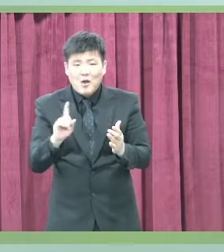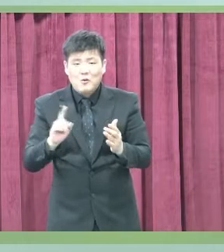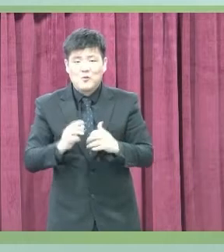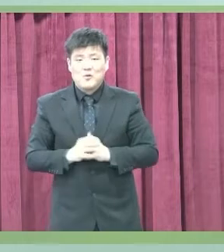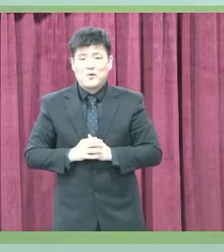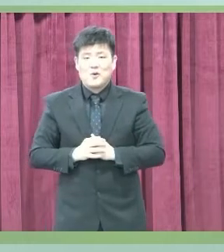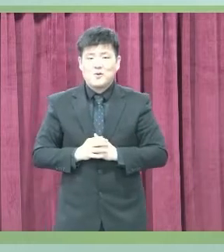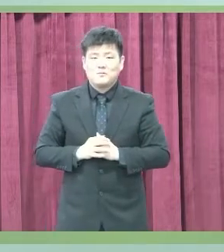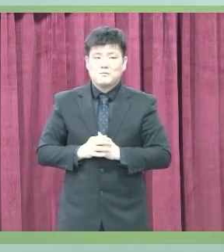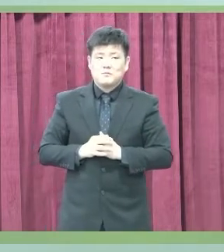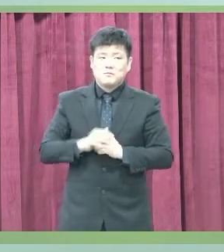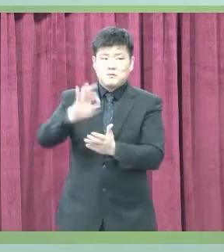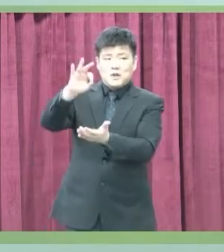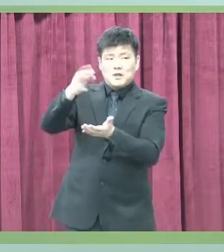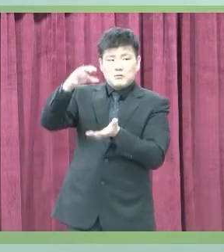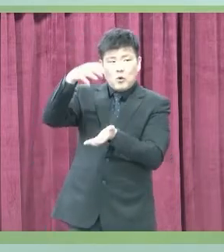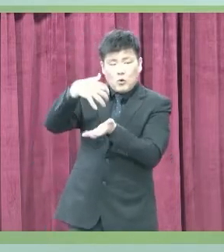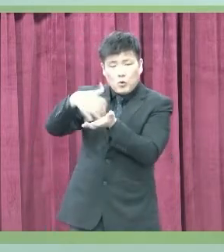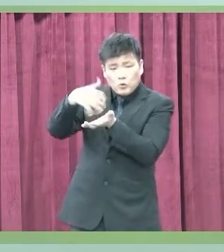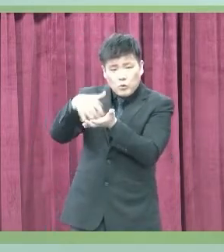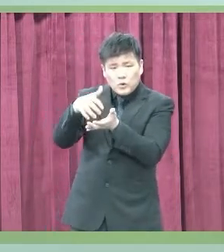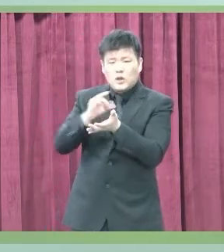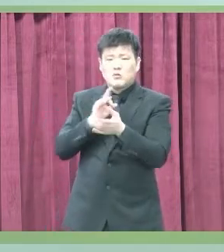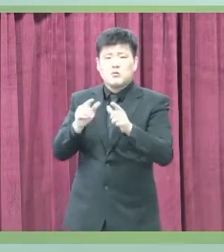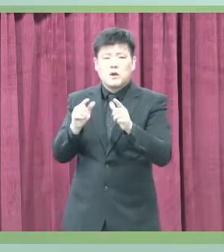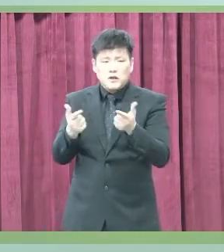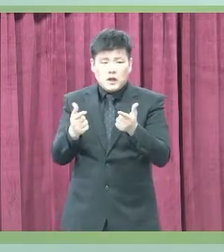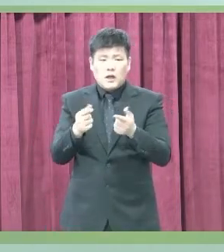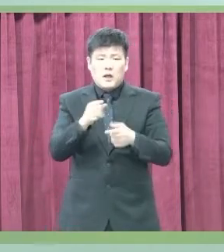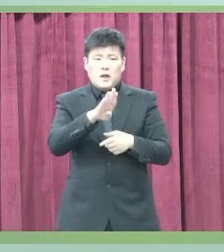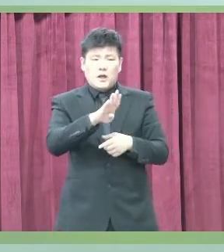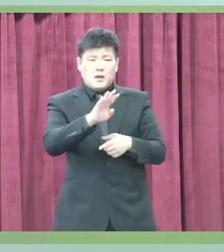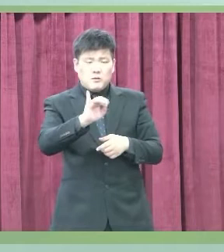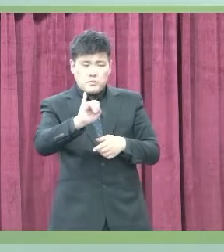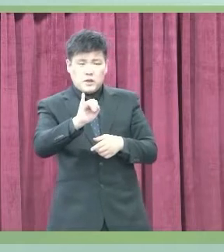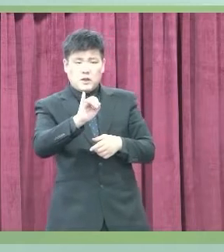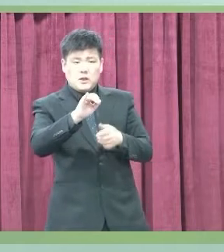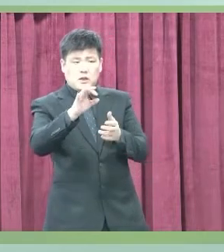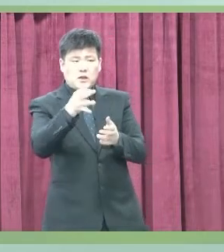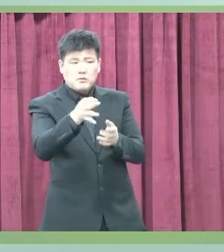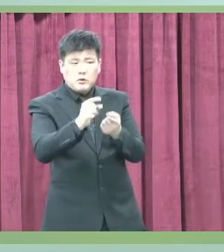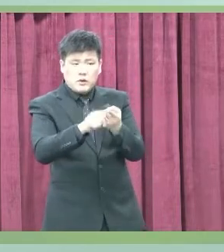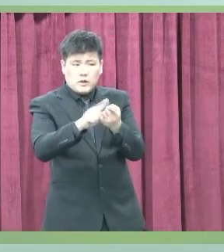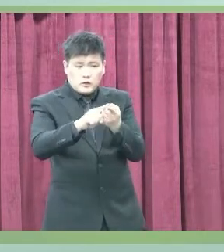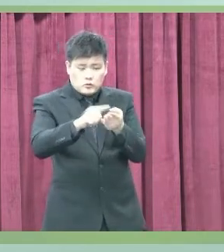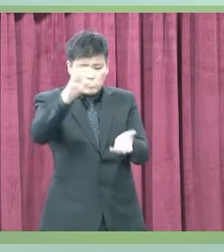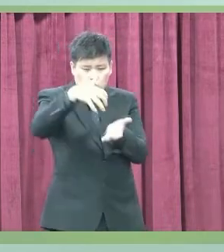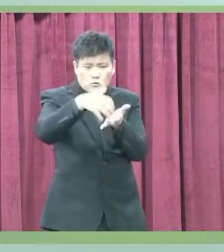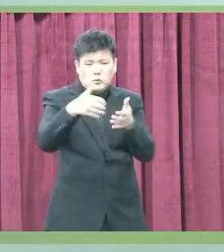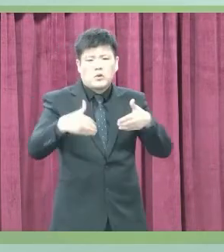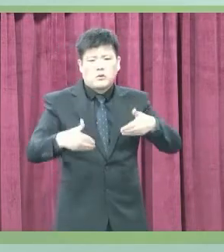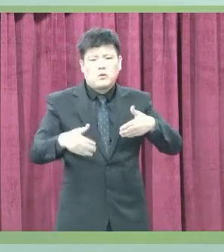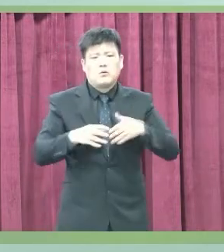우리가 지금 급여 통계만 산출하고 있는데 비급여도 통계도 내용도 좀 산출을 하고 싶고요. 그 다음에 장애